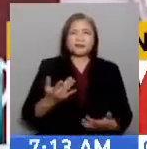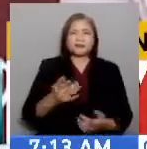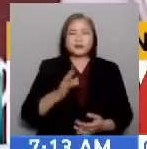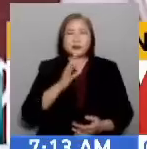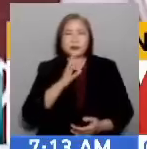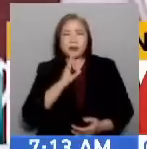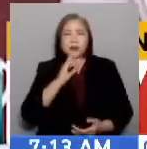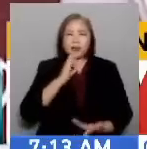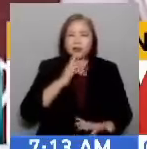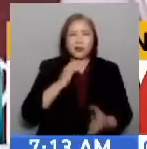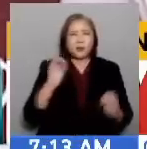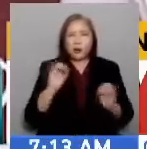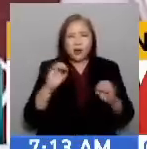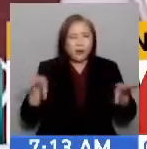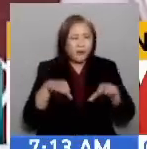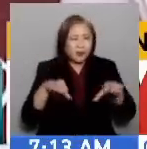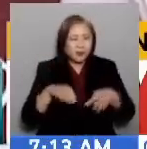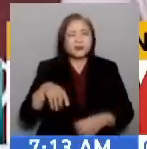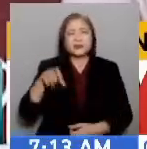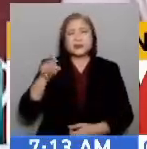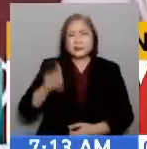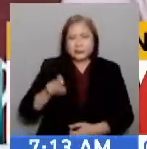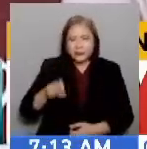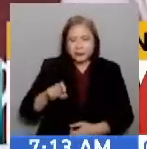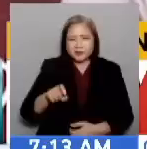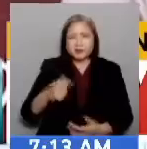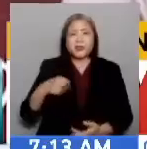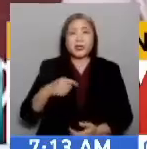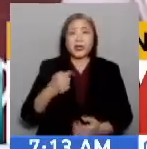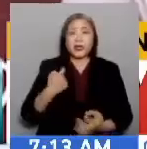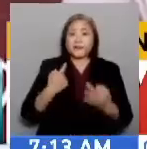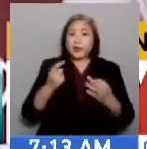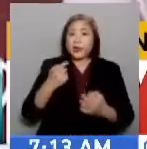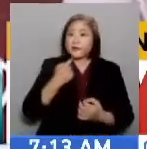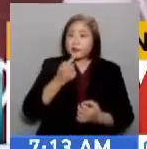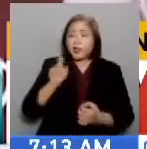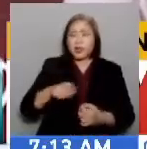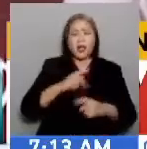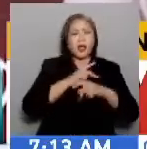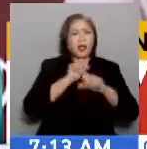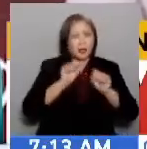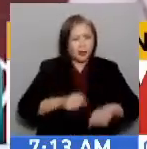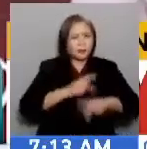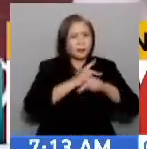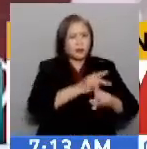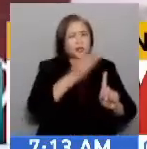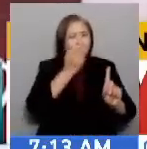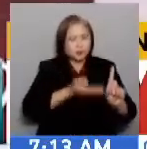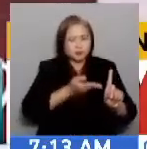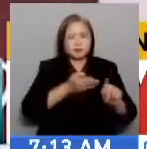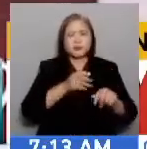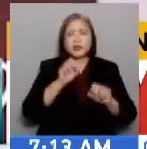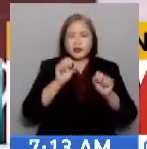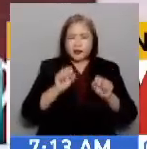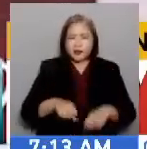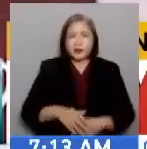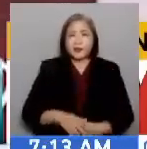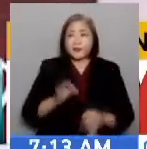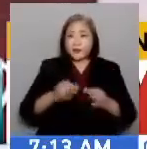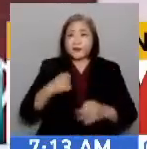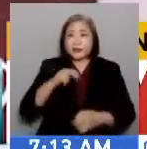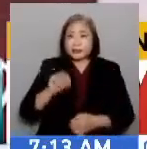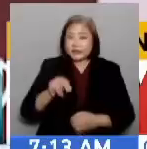You have to. When you say I will protect you, I will protect you. And if I have to kill